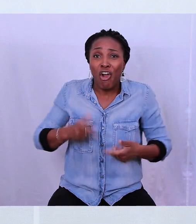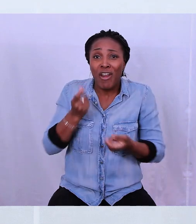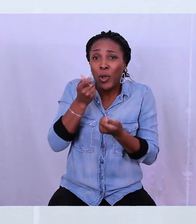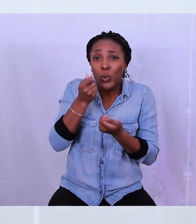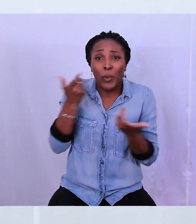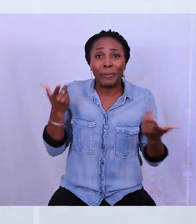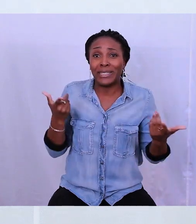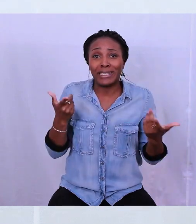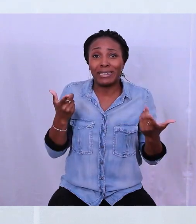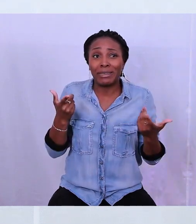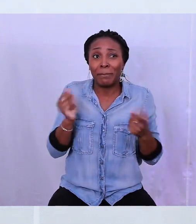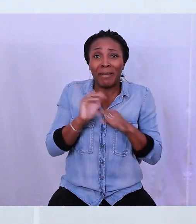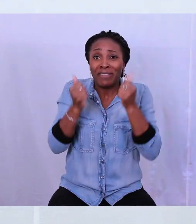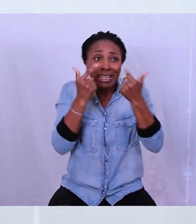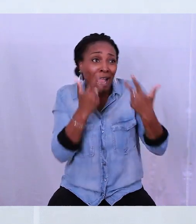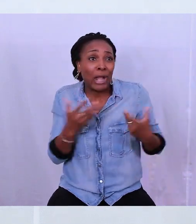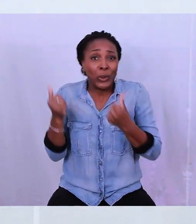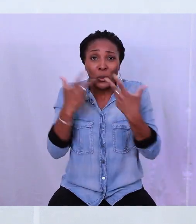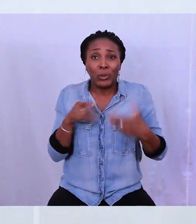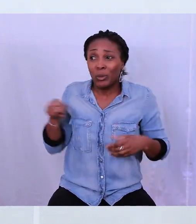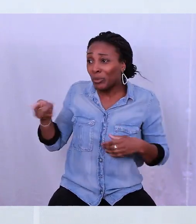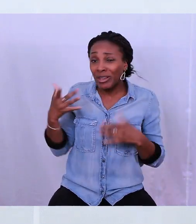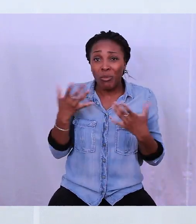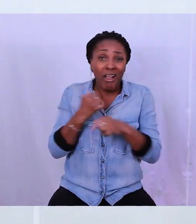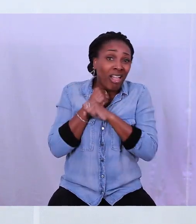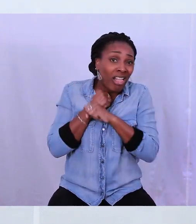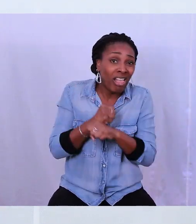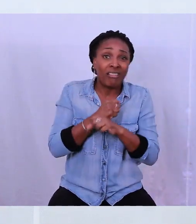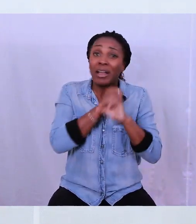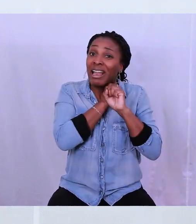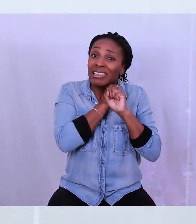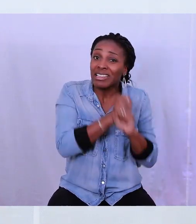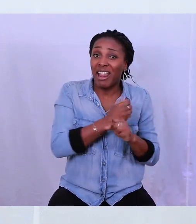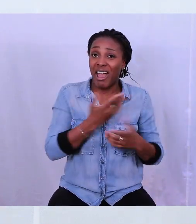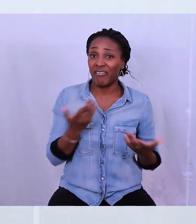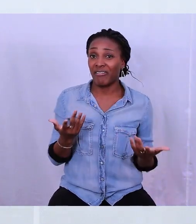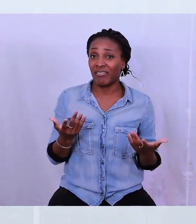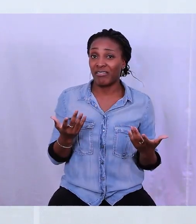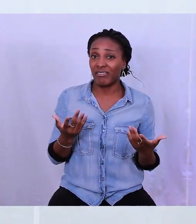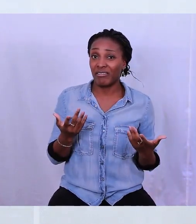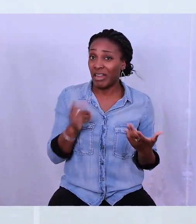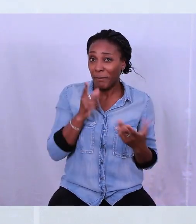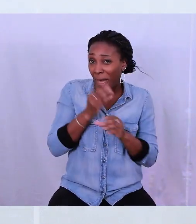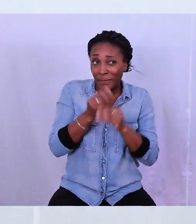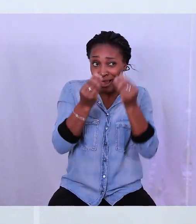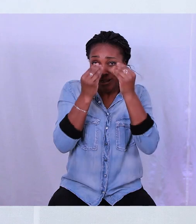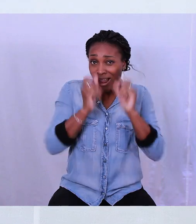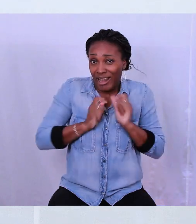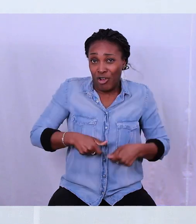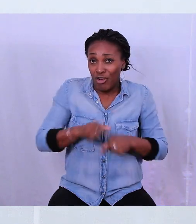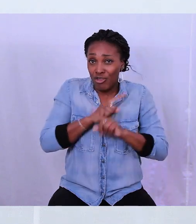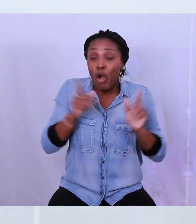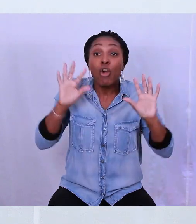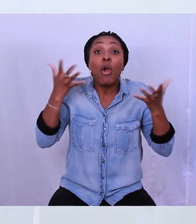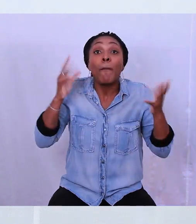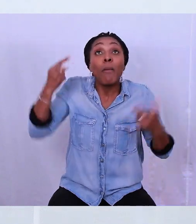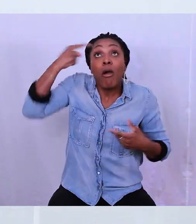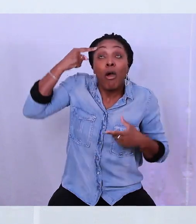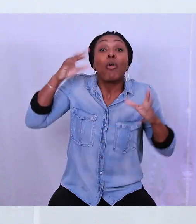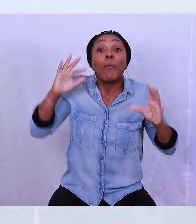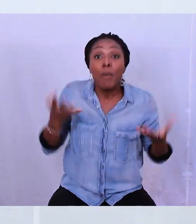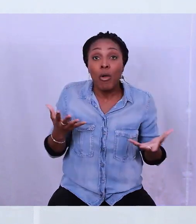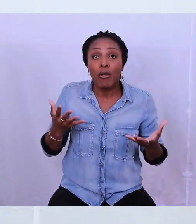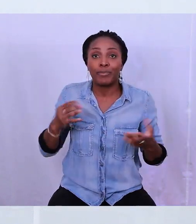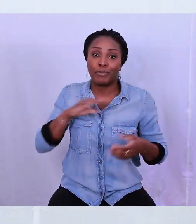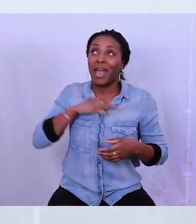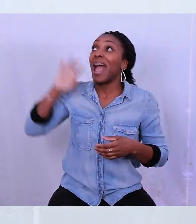en prison. Il était esclave pendant une grande partie de sa vie. Et c'est pas là qu'il a appris ça. Comment ça lui est venu? Parce que l'Esprit